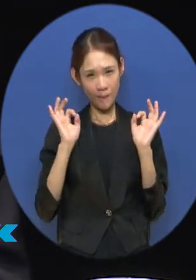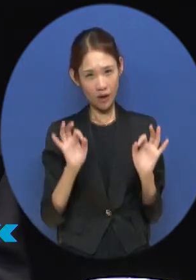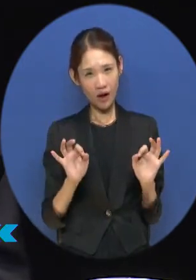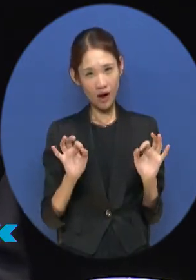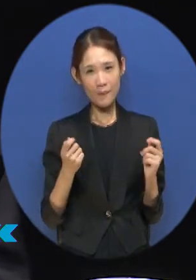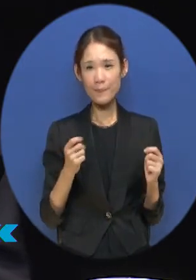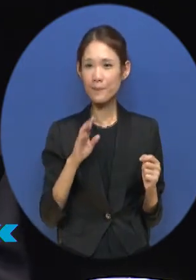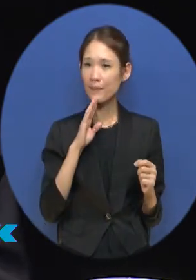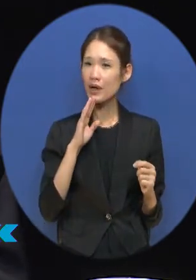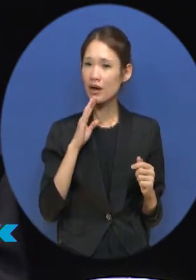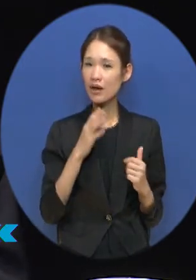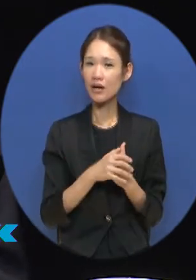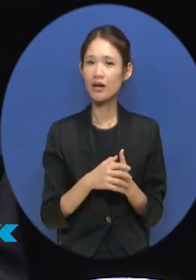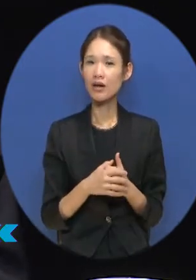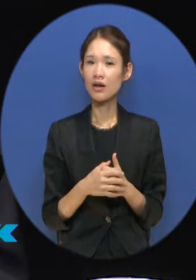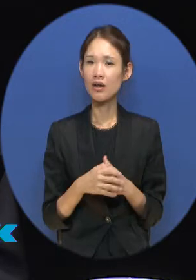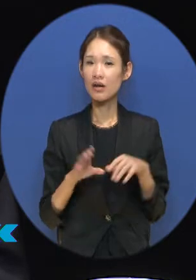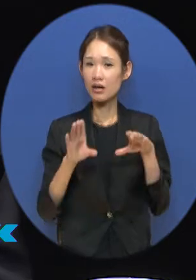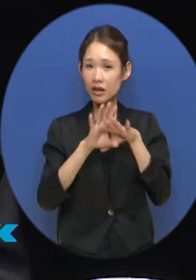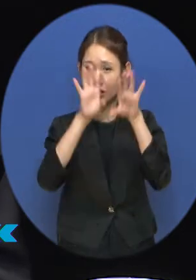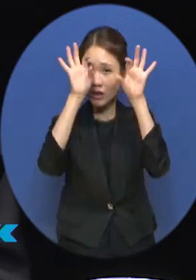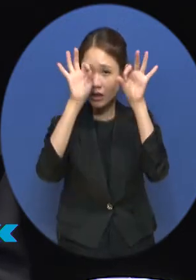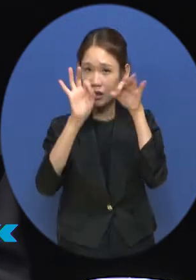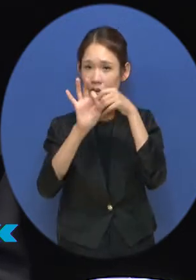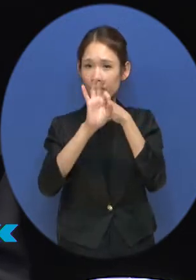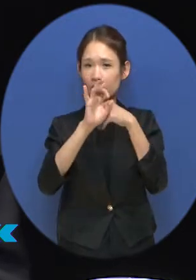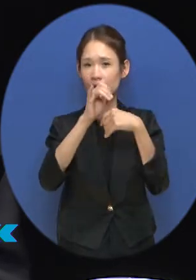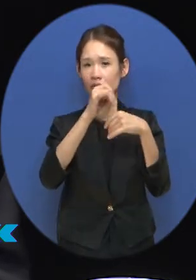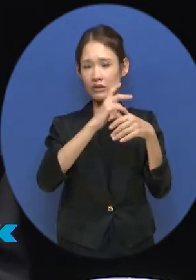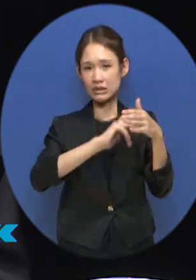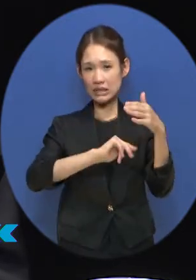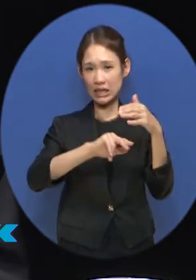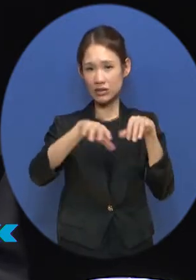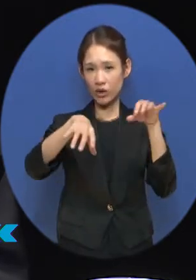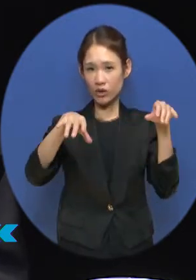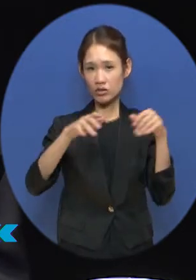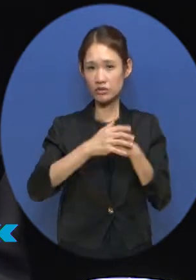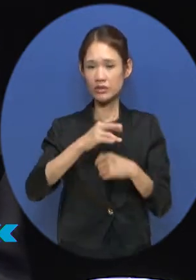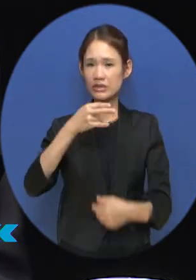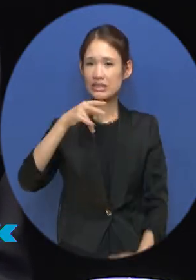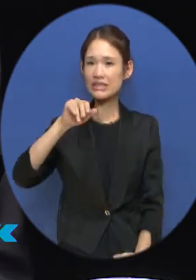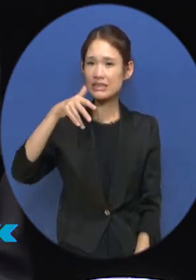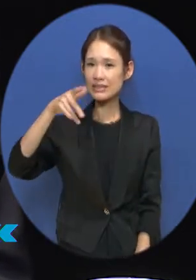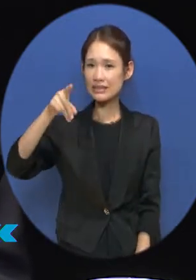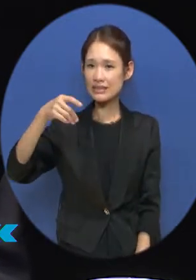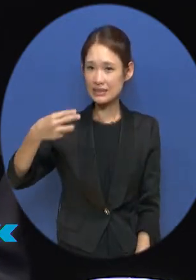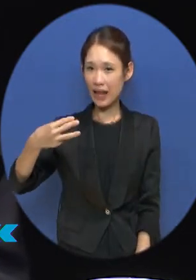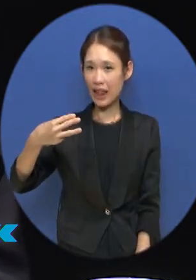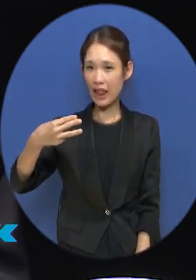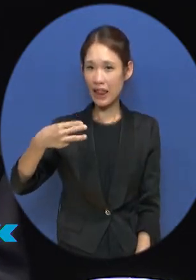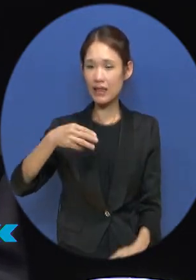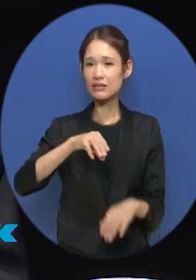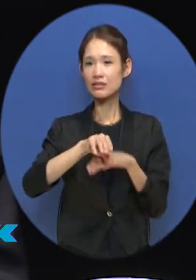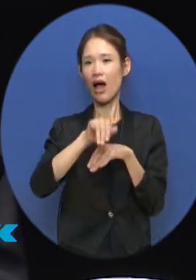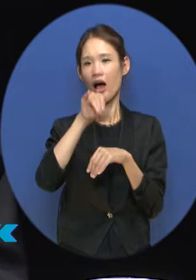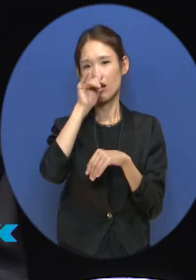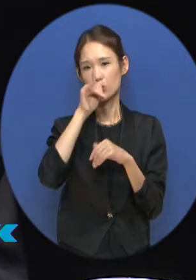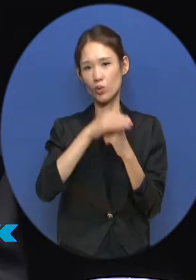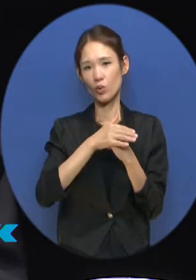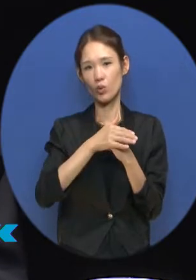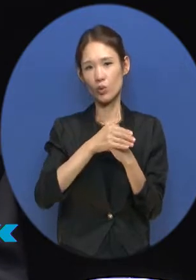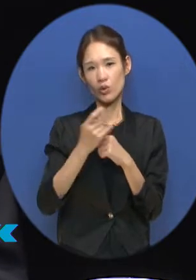알고 있습니다만 뭐 그 밤에 보면은 역사에서 디젤 차량들을 많이 써요. 그러다 보니까